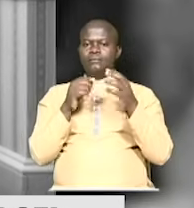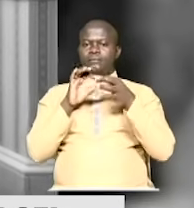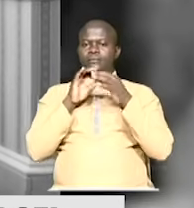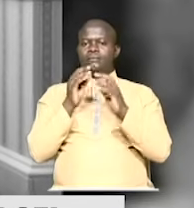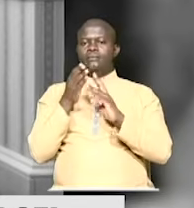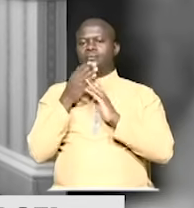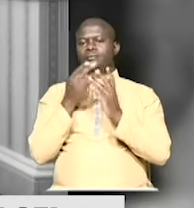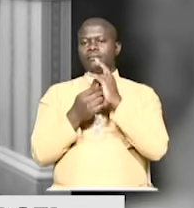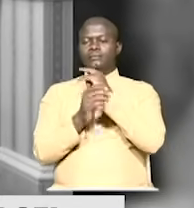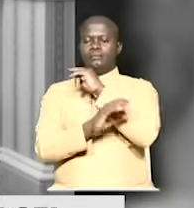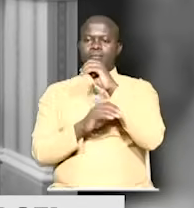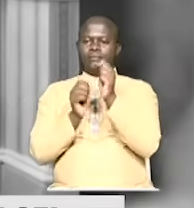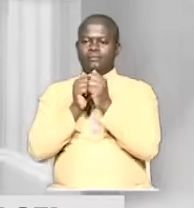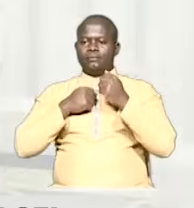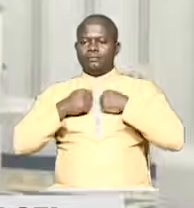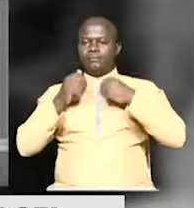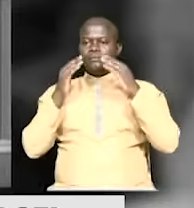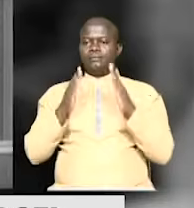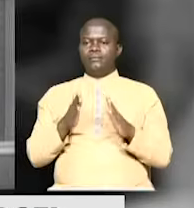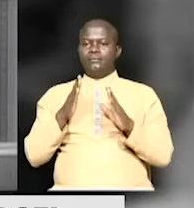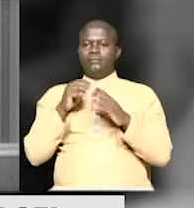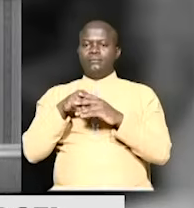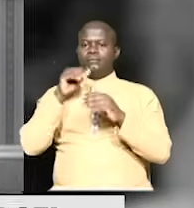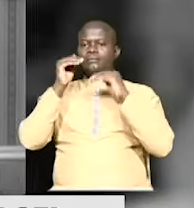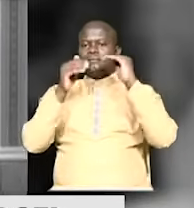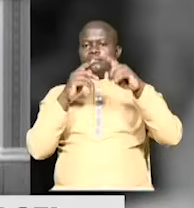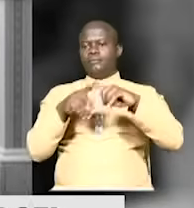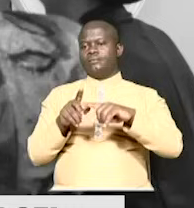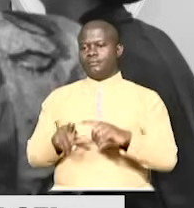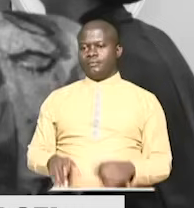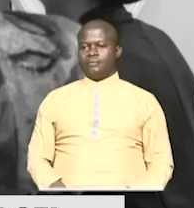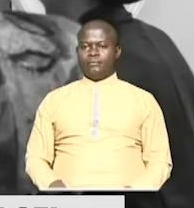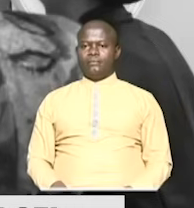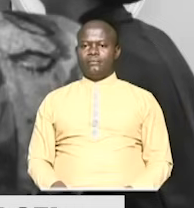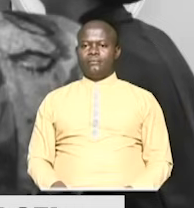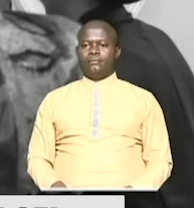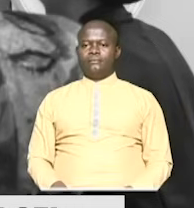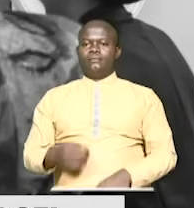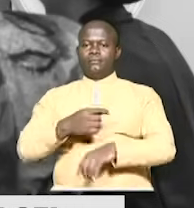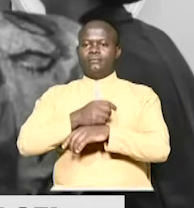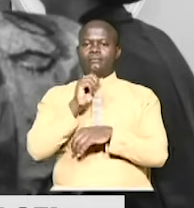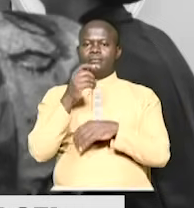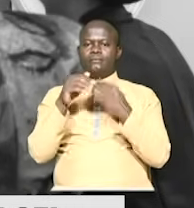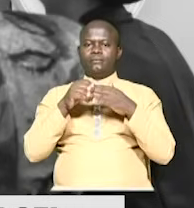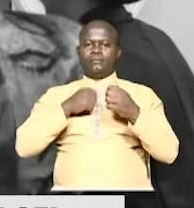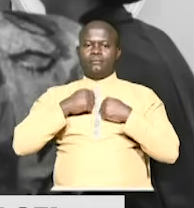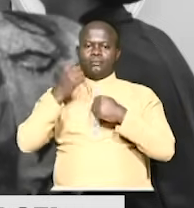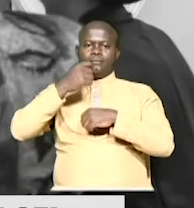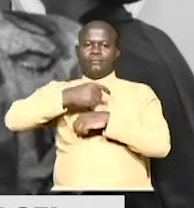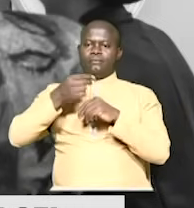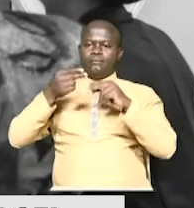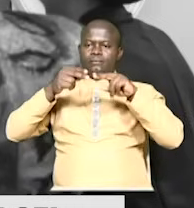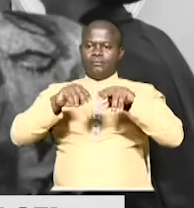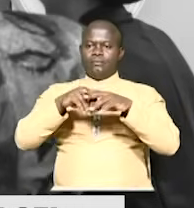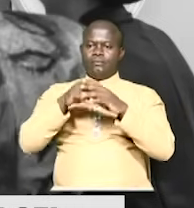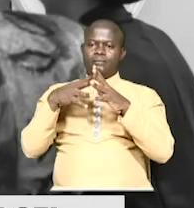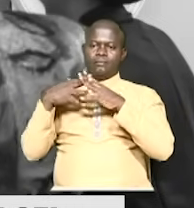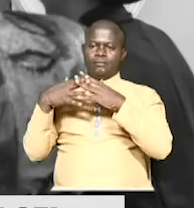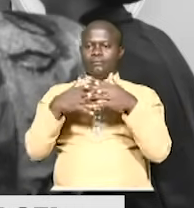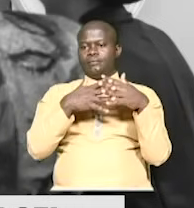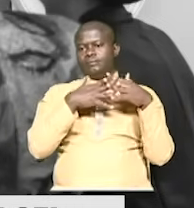y'ibihugu bya Qatar n'u Rwanda mu nzego zitandukanye kuri uyu munsi wa mbere wa Rwanda Day ibera i Washington